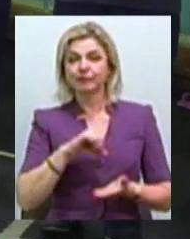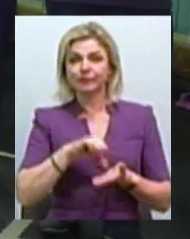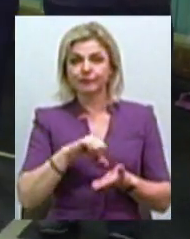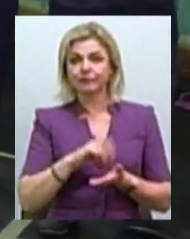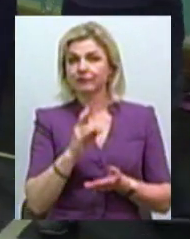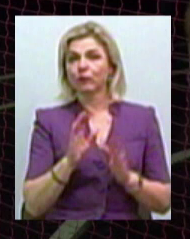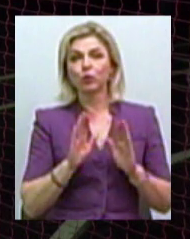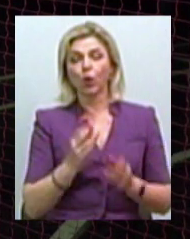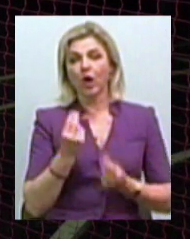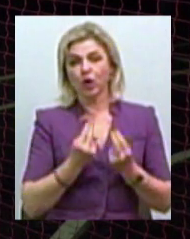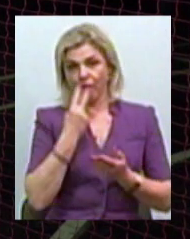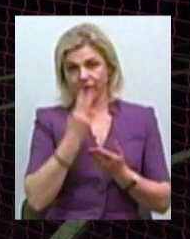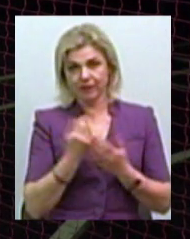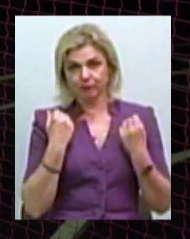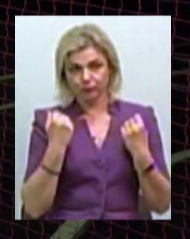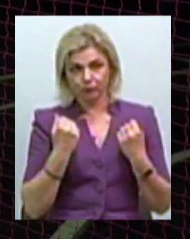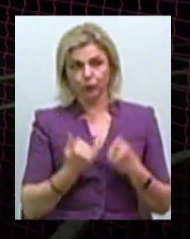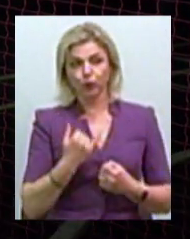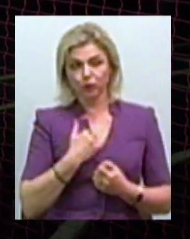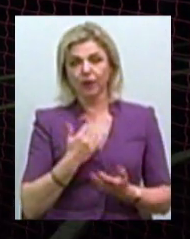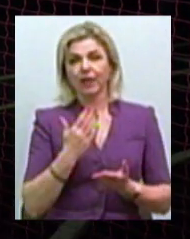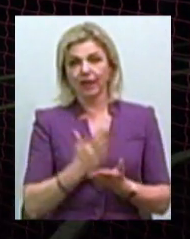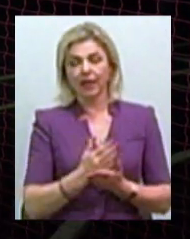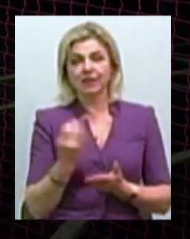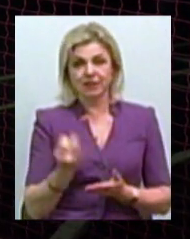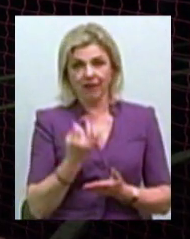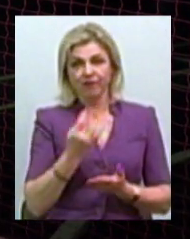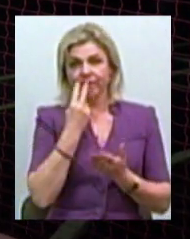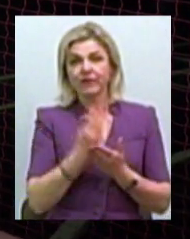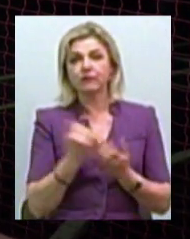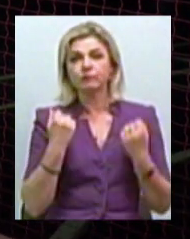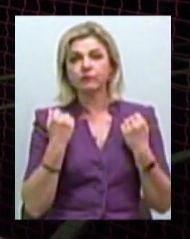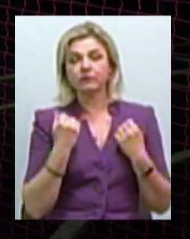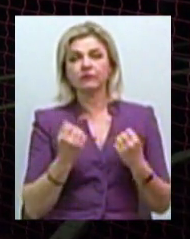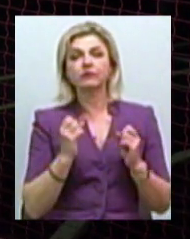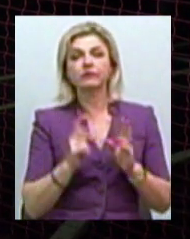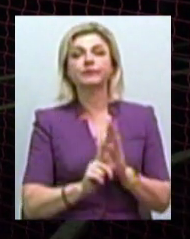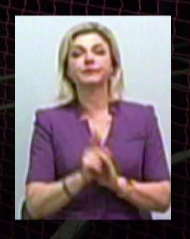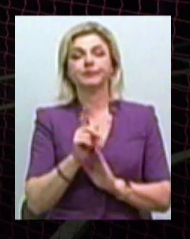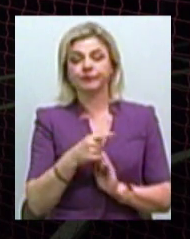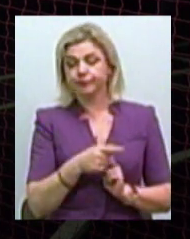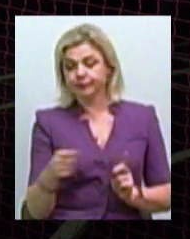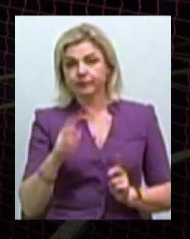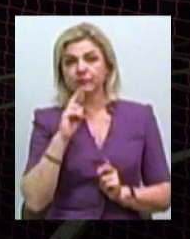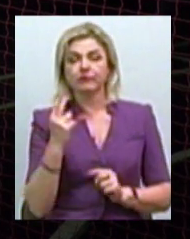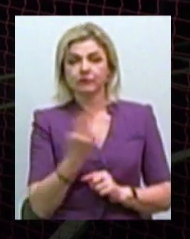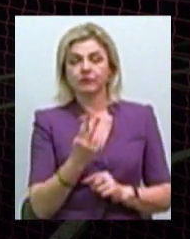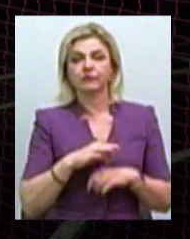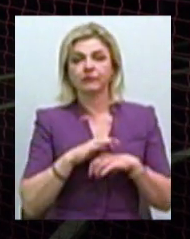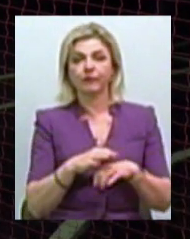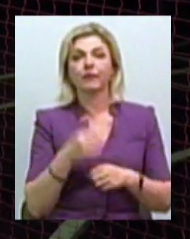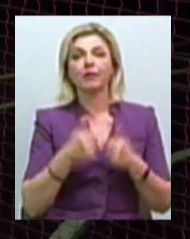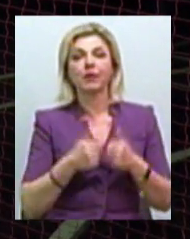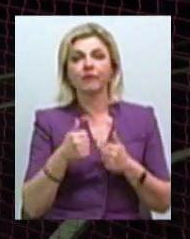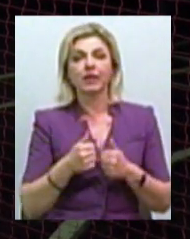тільки ігрові види спорту. У нас такі є цікаві види спорту. От ми вже започаткували протягом 2 років. Ми проводимо змагання